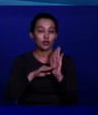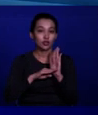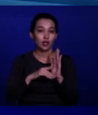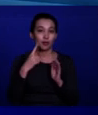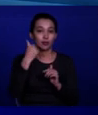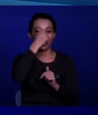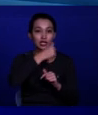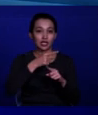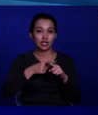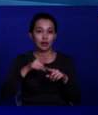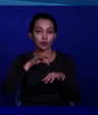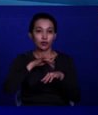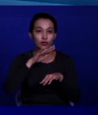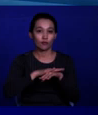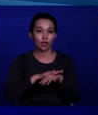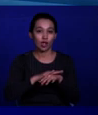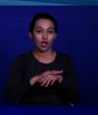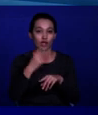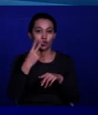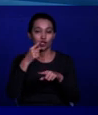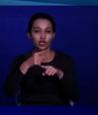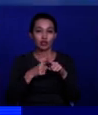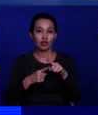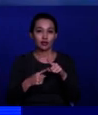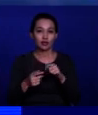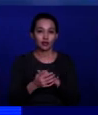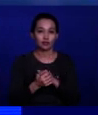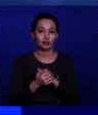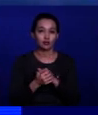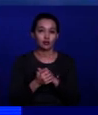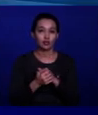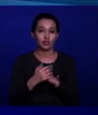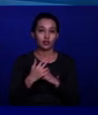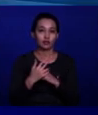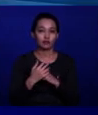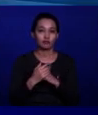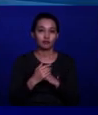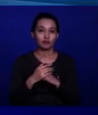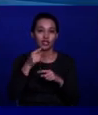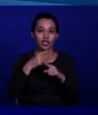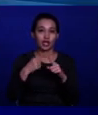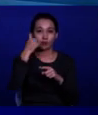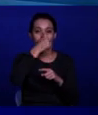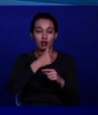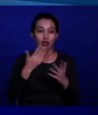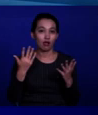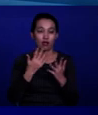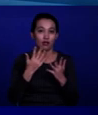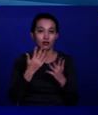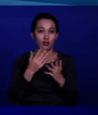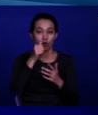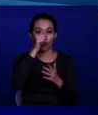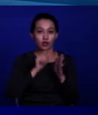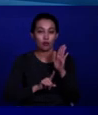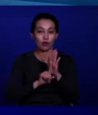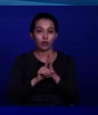yarmi tugadi va ikkinchi yarmi boshlandi. Birinchi yarim yil qaysi oydan boshlanib, qaysi